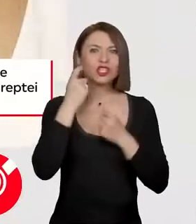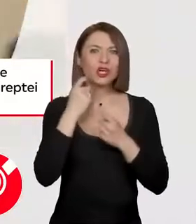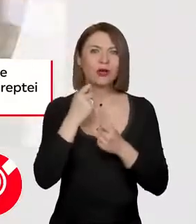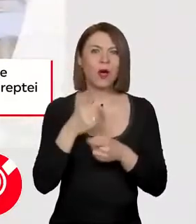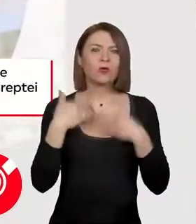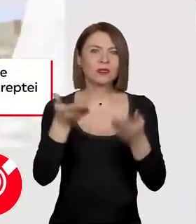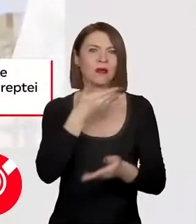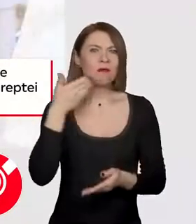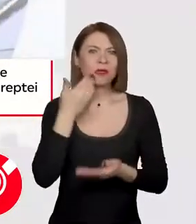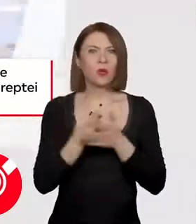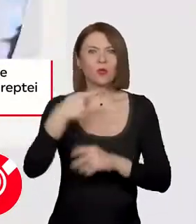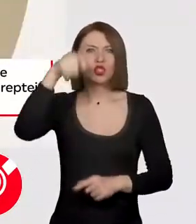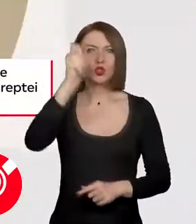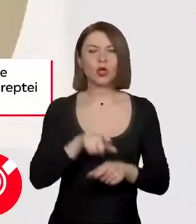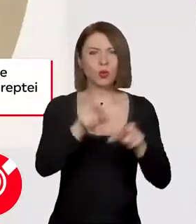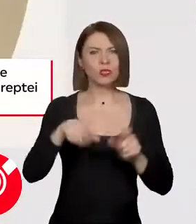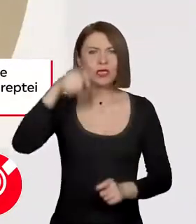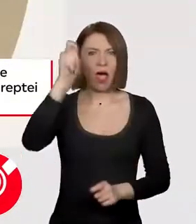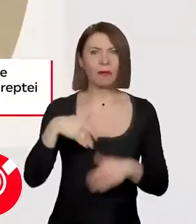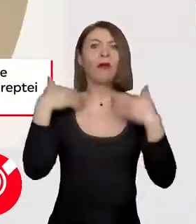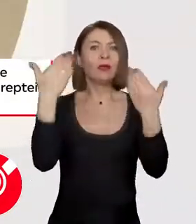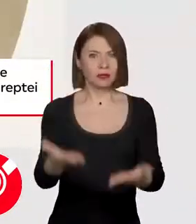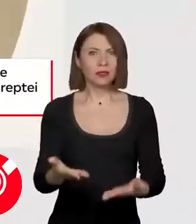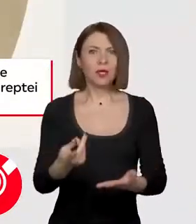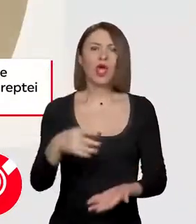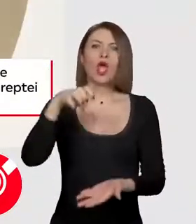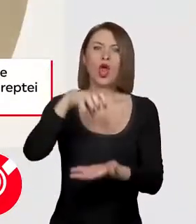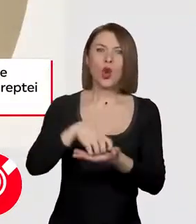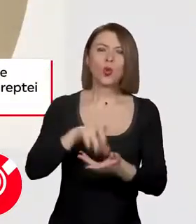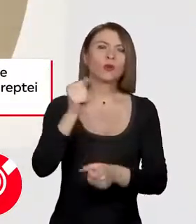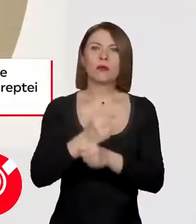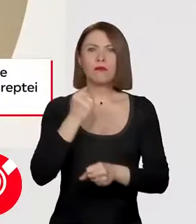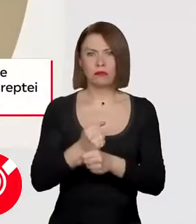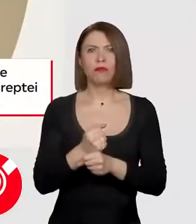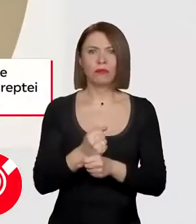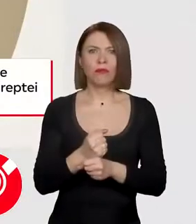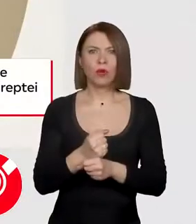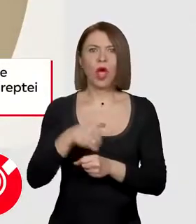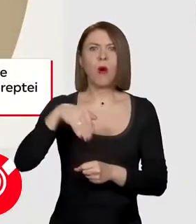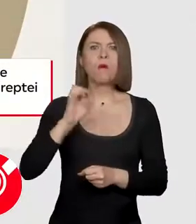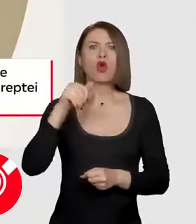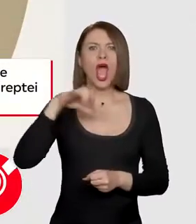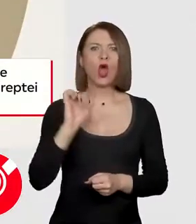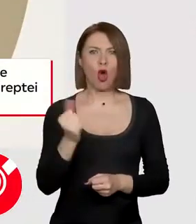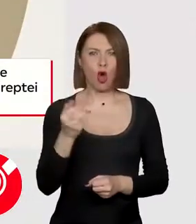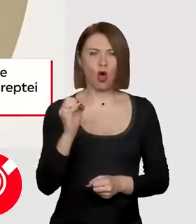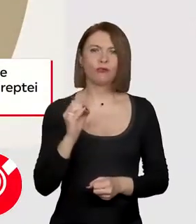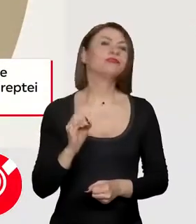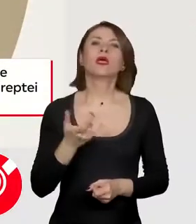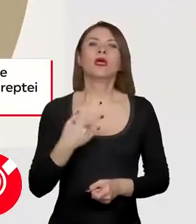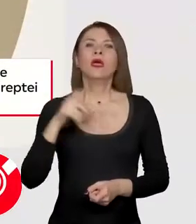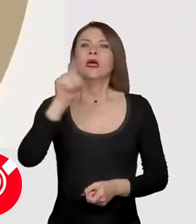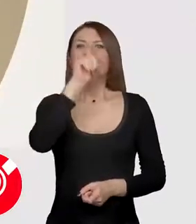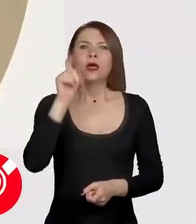corupă acest judecător al curții de apel, oferindu-i chiar posturi de locuri de muncă în Monaco. Mă întreb de